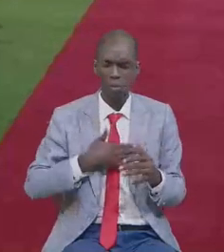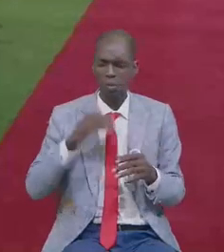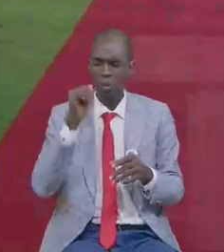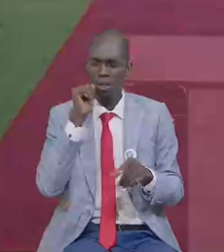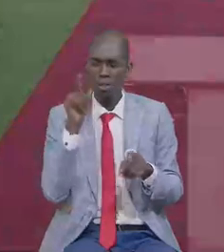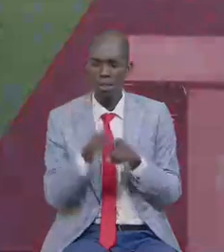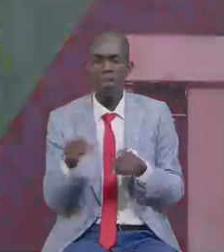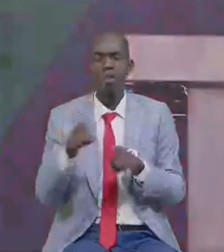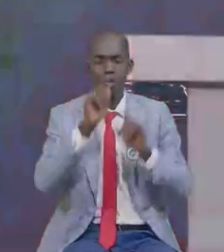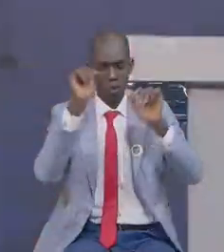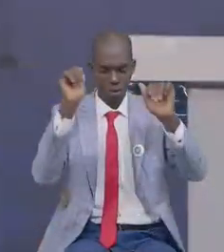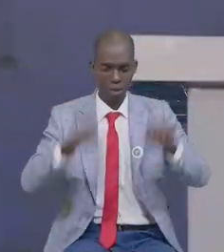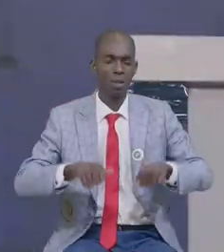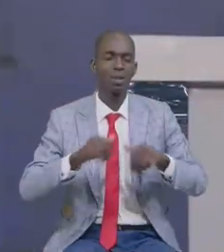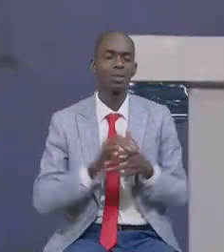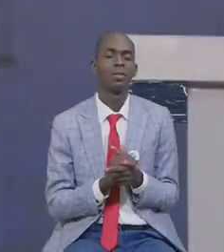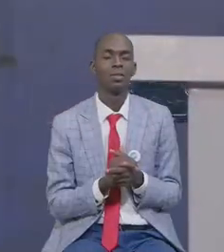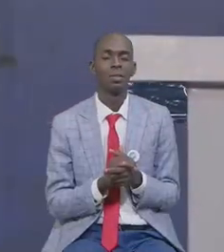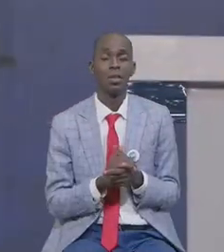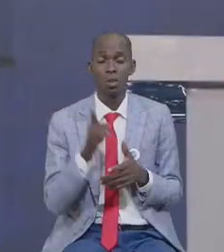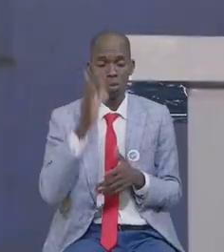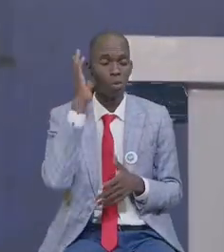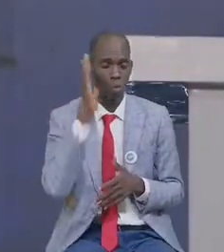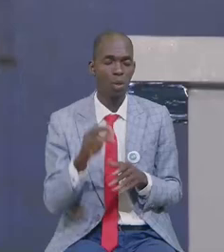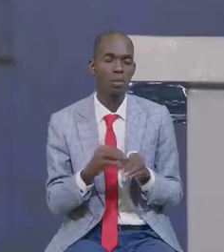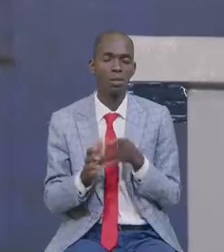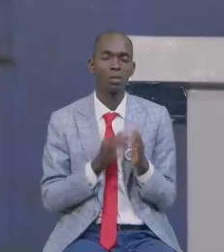peux, tu le feras.